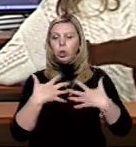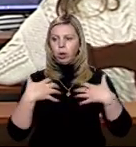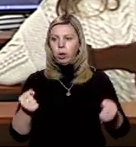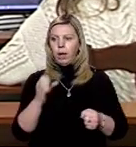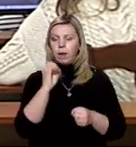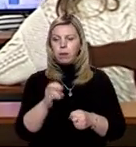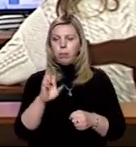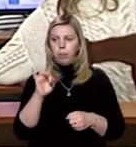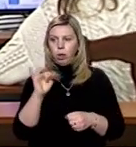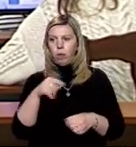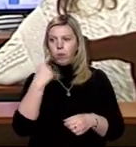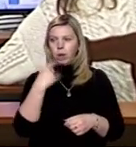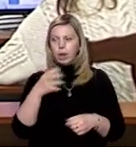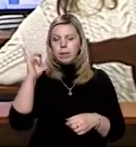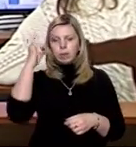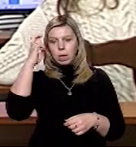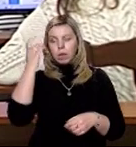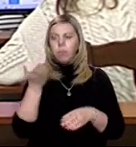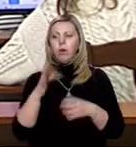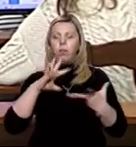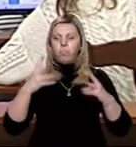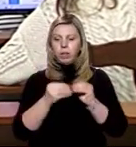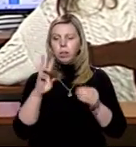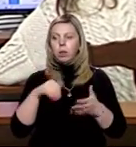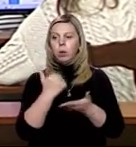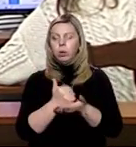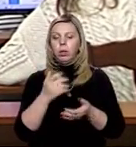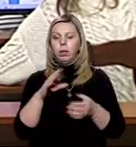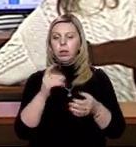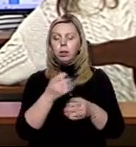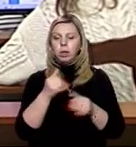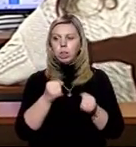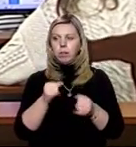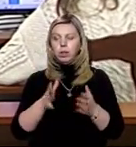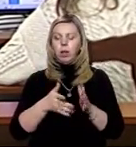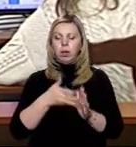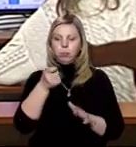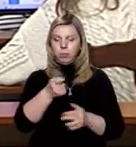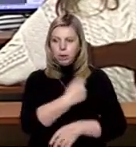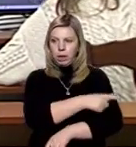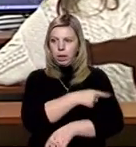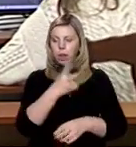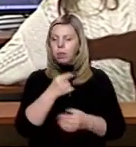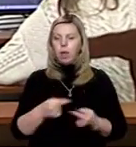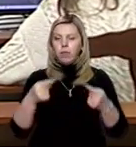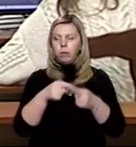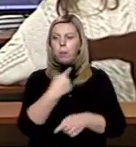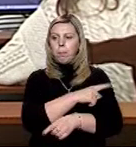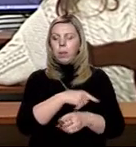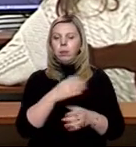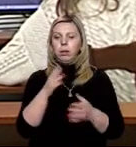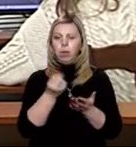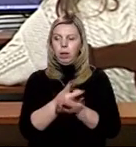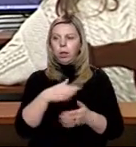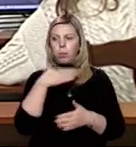здоров'я Єлизавета Біров каже, з Києва надійшов висновок на основі даних, які подала Іршавська райлікарня, про невідповідність медустанови